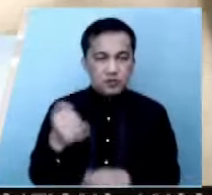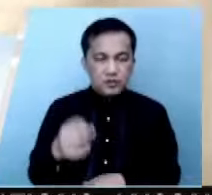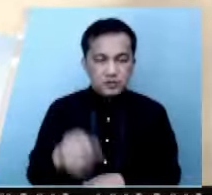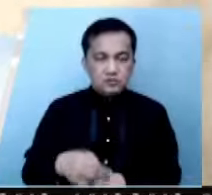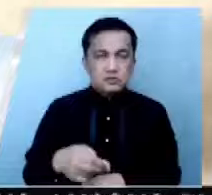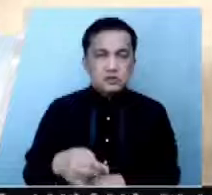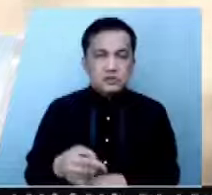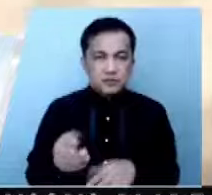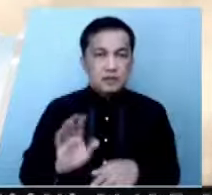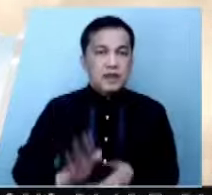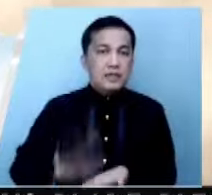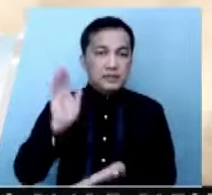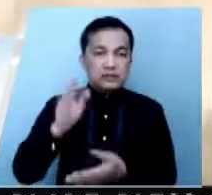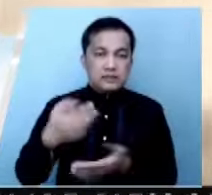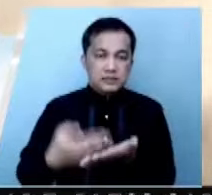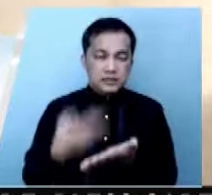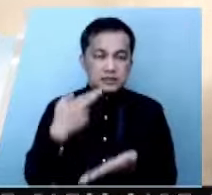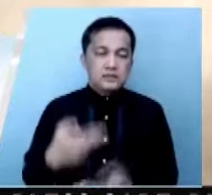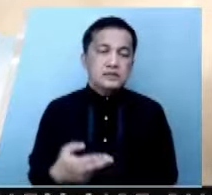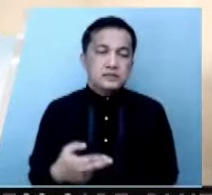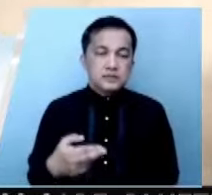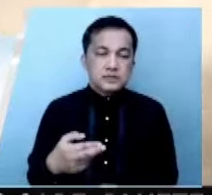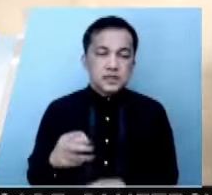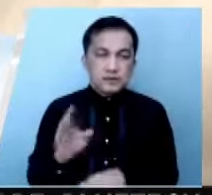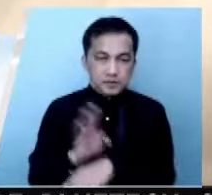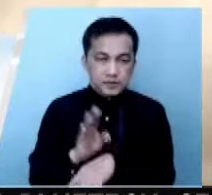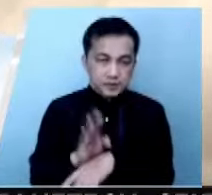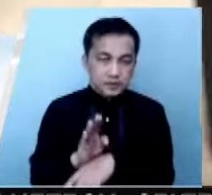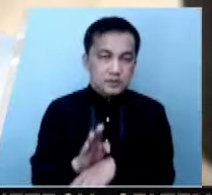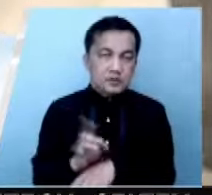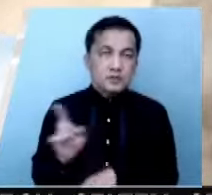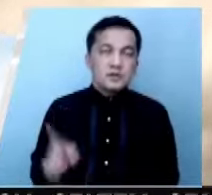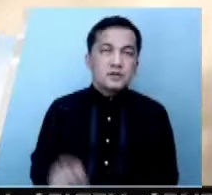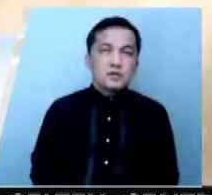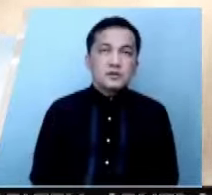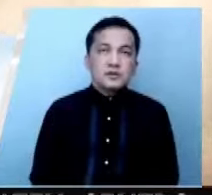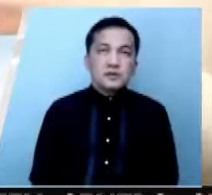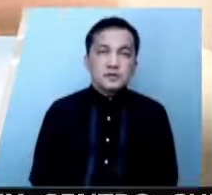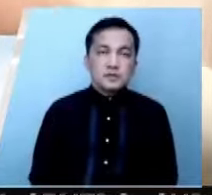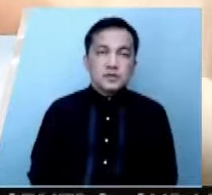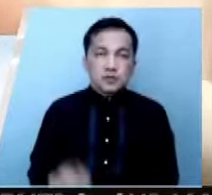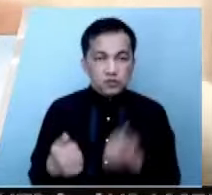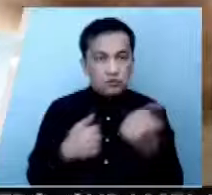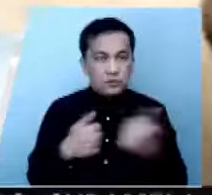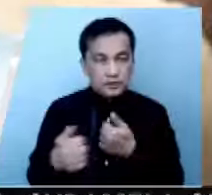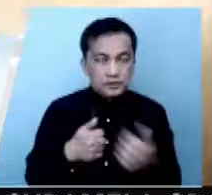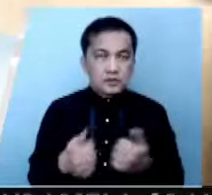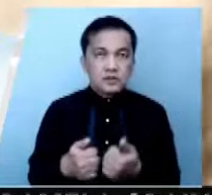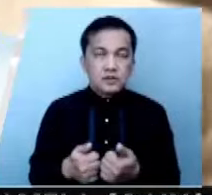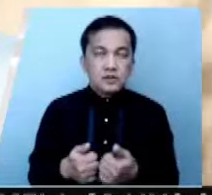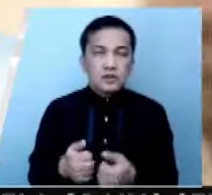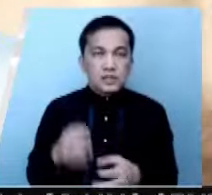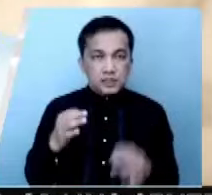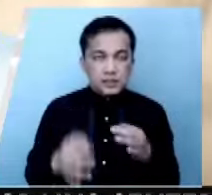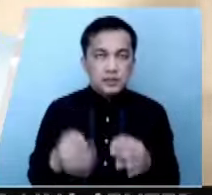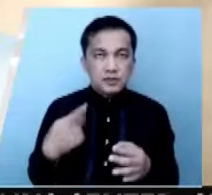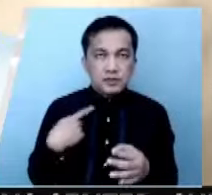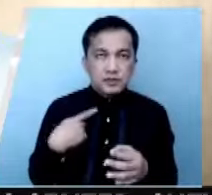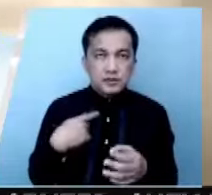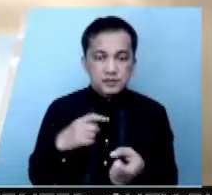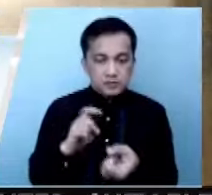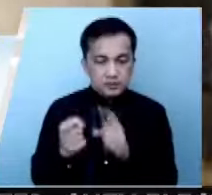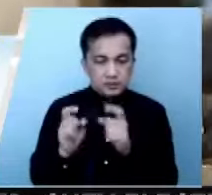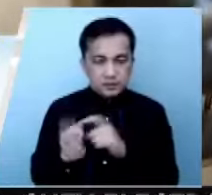bigas dahil ang mga trader ay nagko-compete kung magkaroon ng mga amendments sa